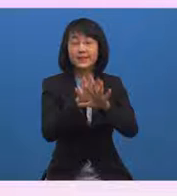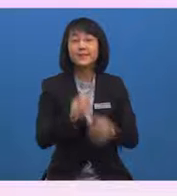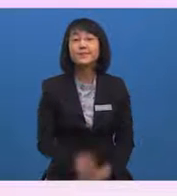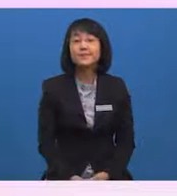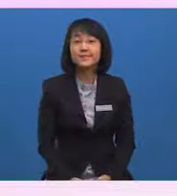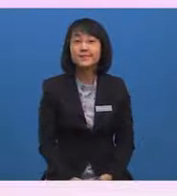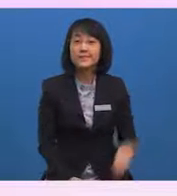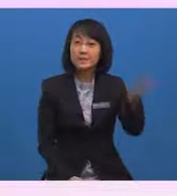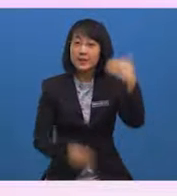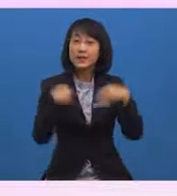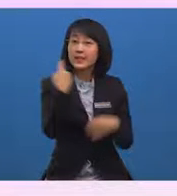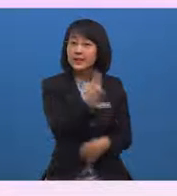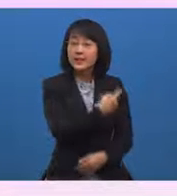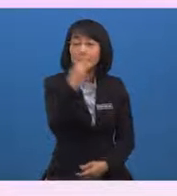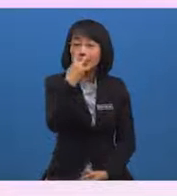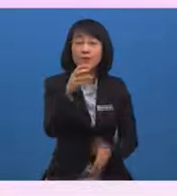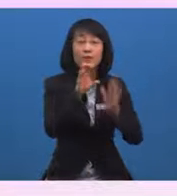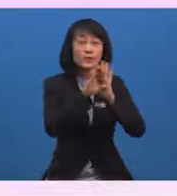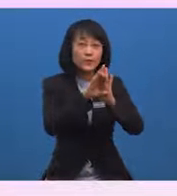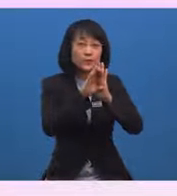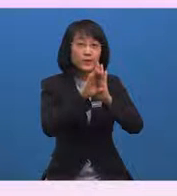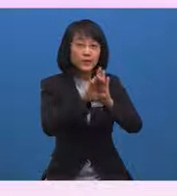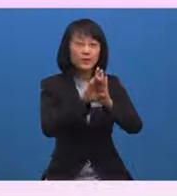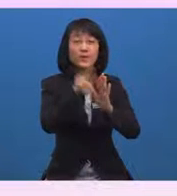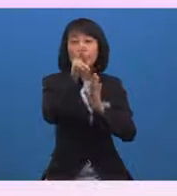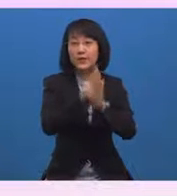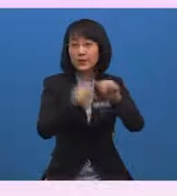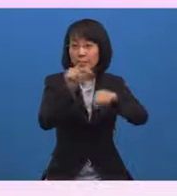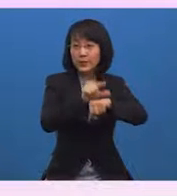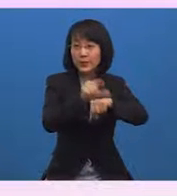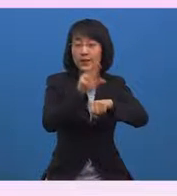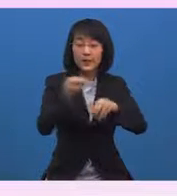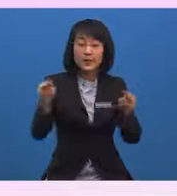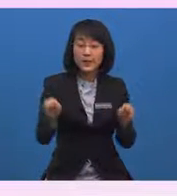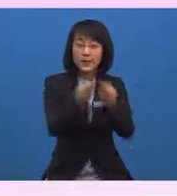contoh-contoh kegunaan magnet dalam kehidupan seharian kita.